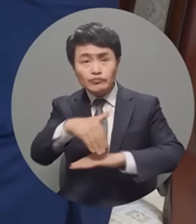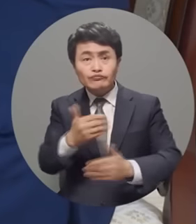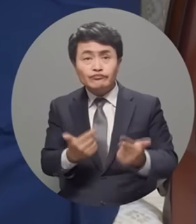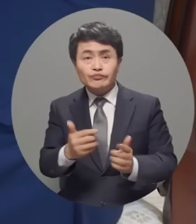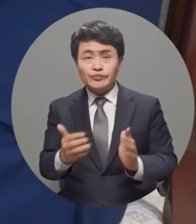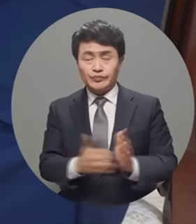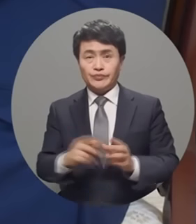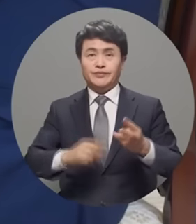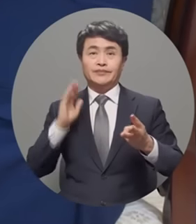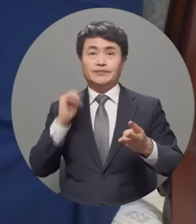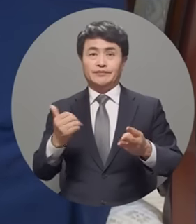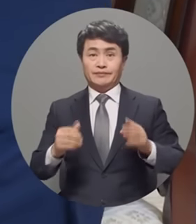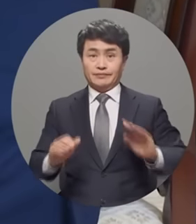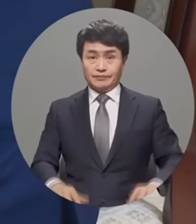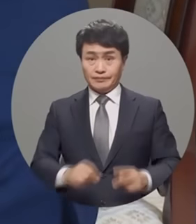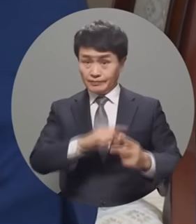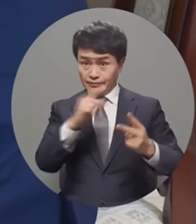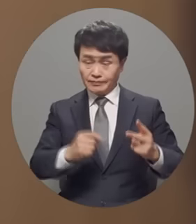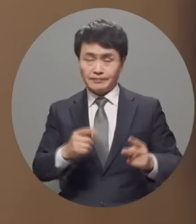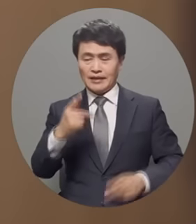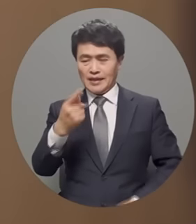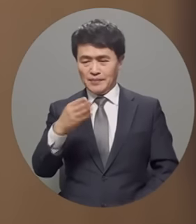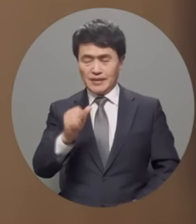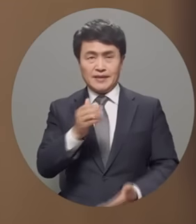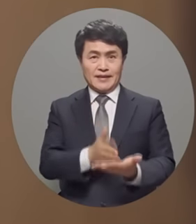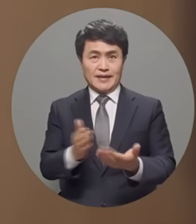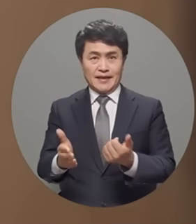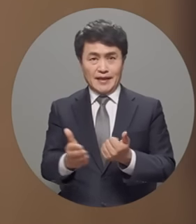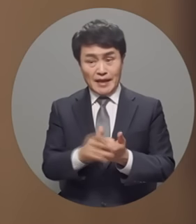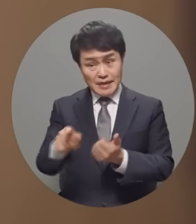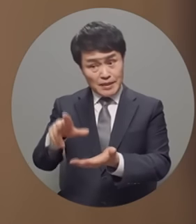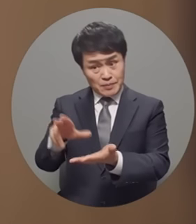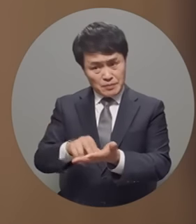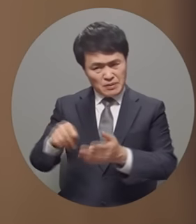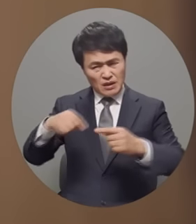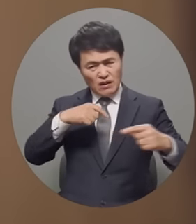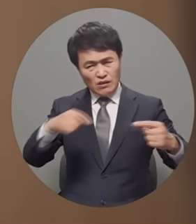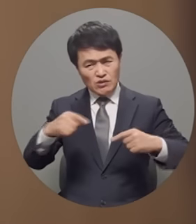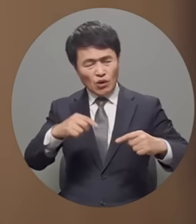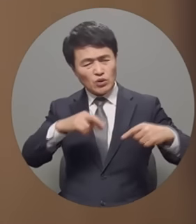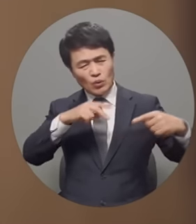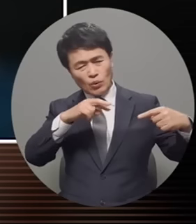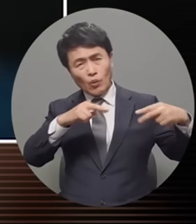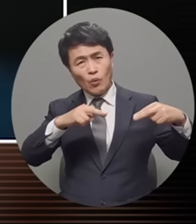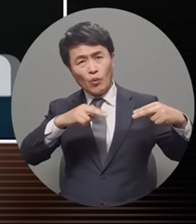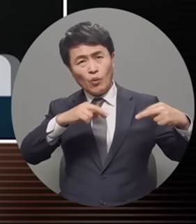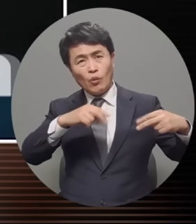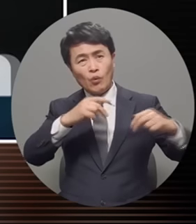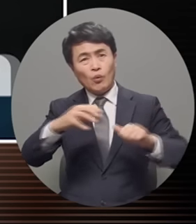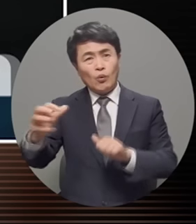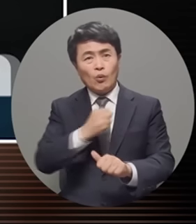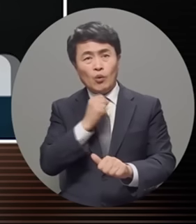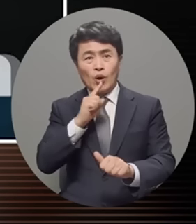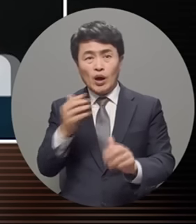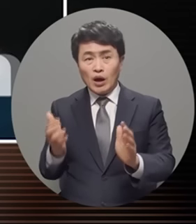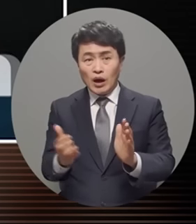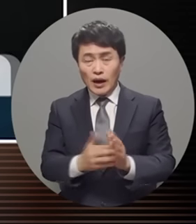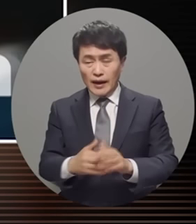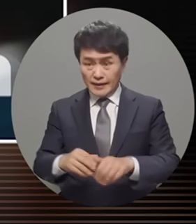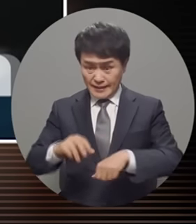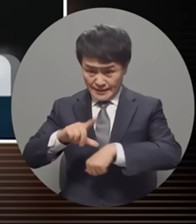윤 대통령은 지난 2월 KBS와의 대담에서 이 사안을 정치 공작이라고 규정했습니다. 시계에다가 이런